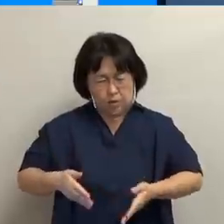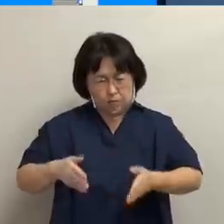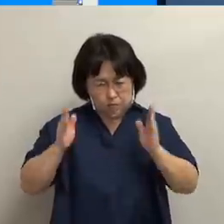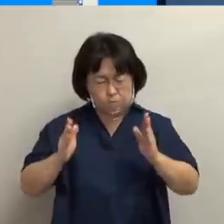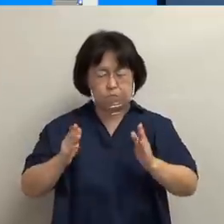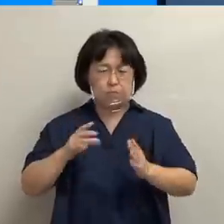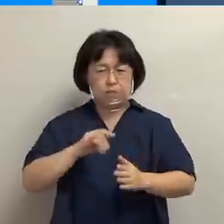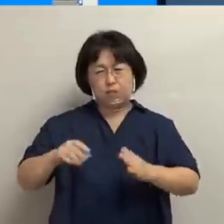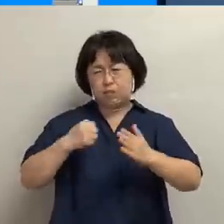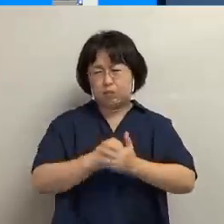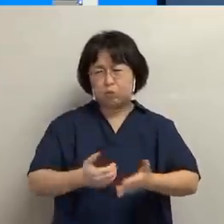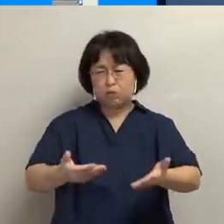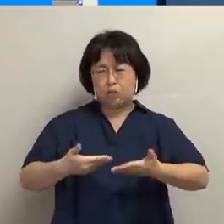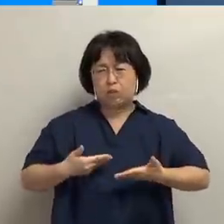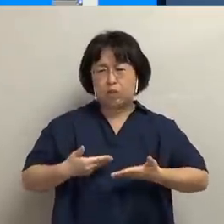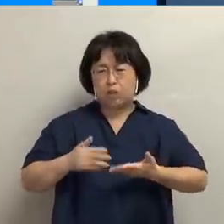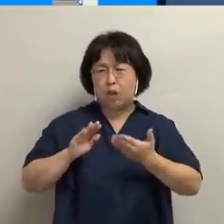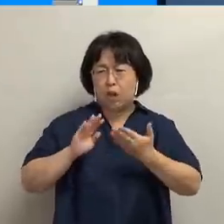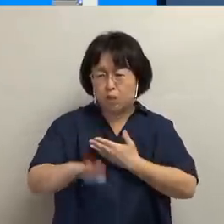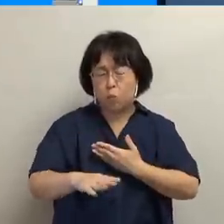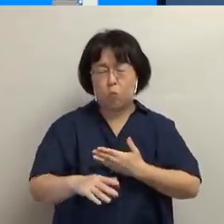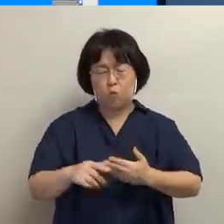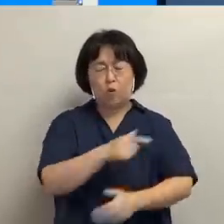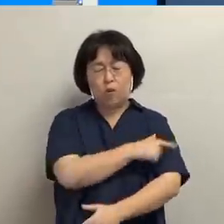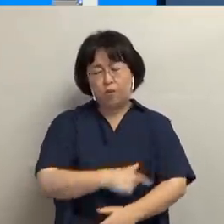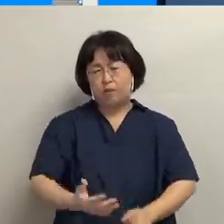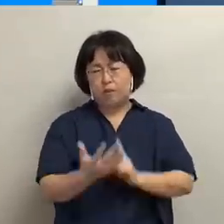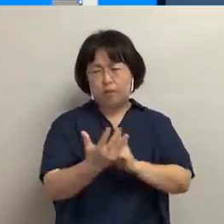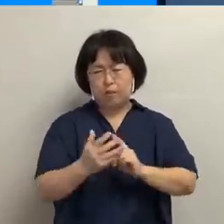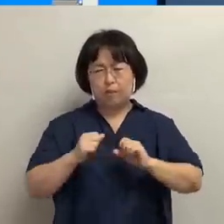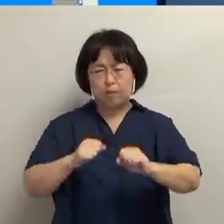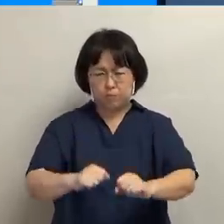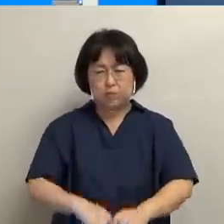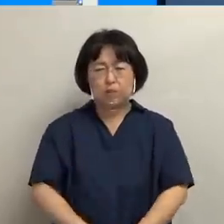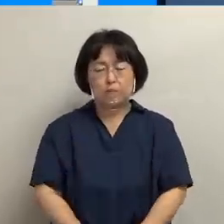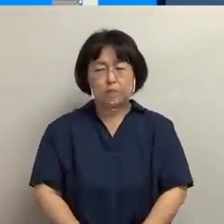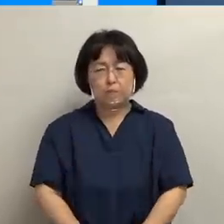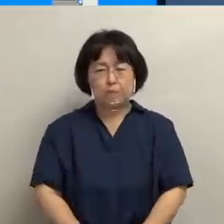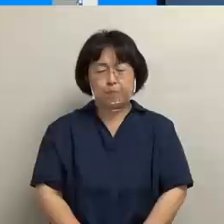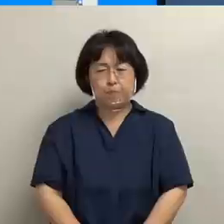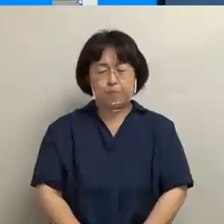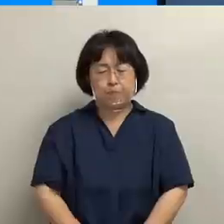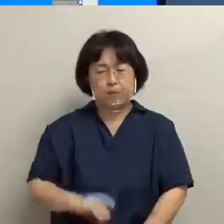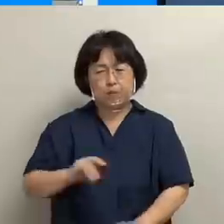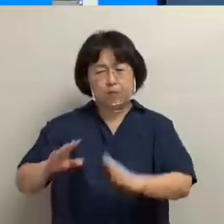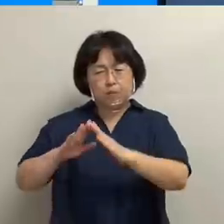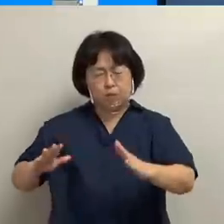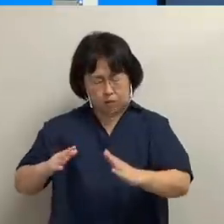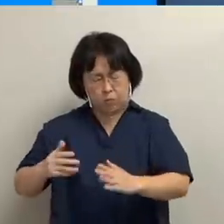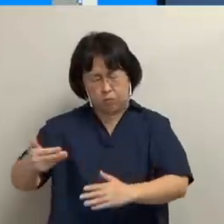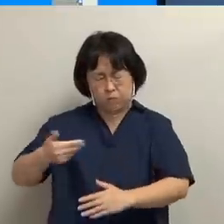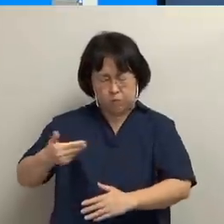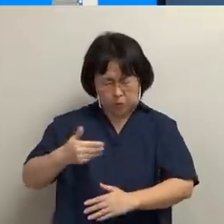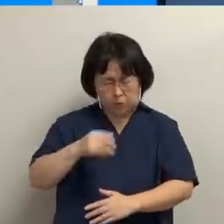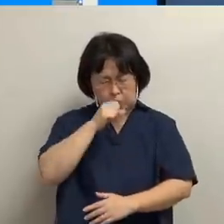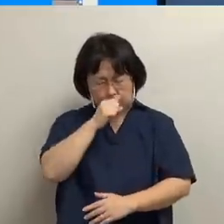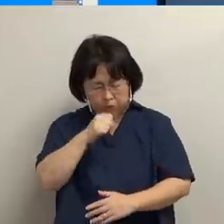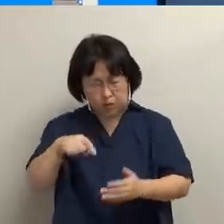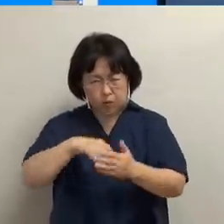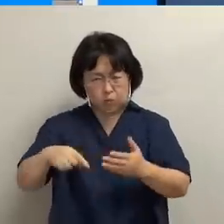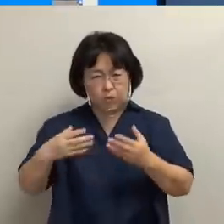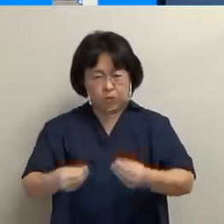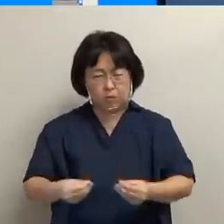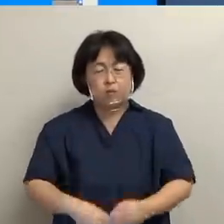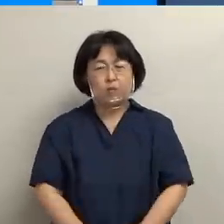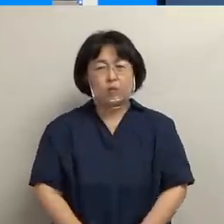でa まあ会見を開かせていただきましたあの県議会の大手はですね非常に突っ込んだいい議論をしていただいたと思います本会議の方は